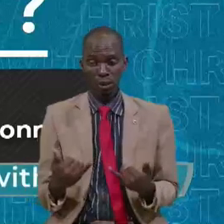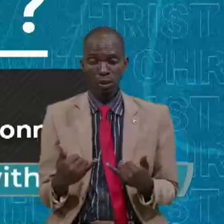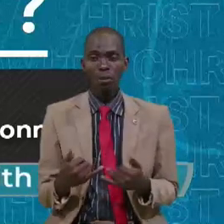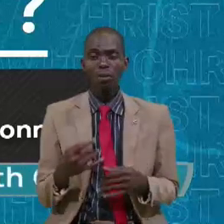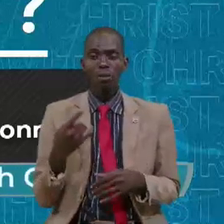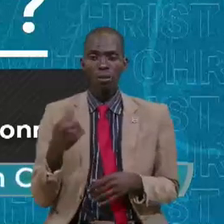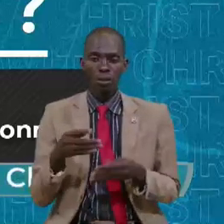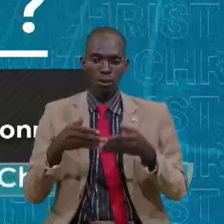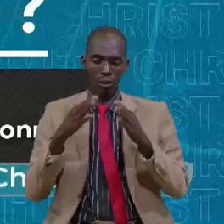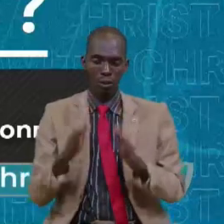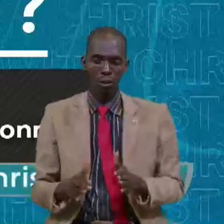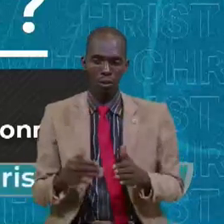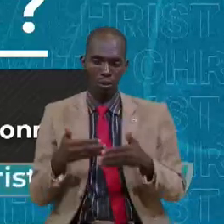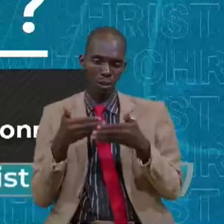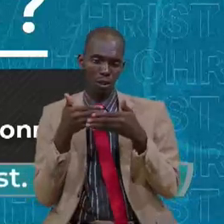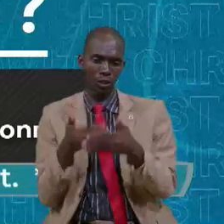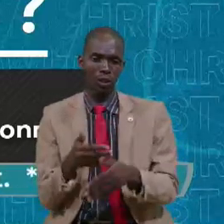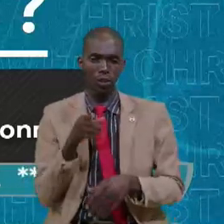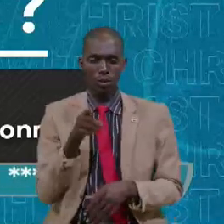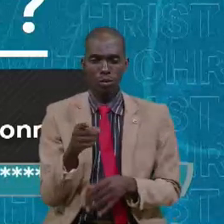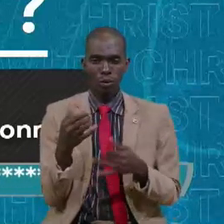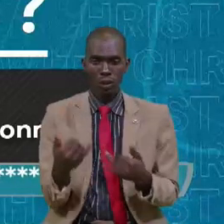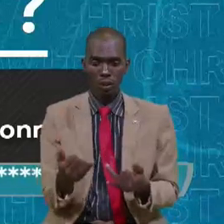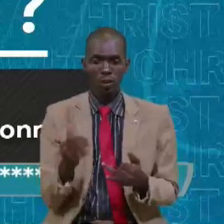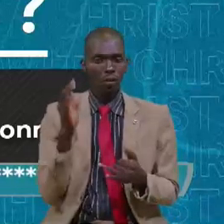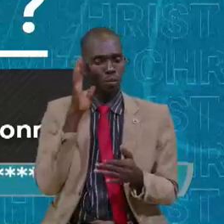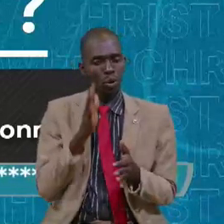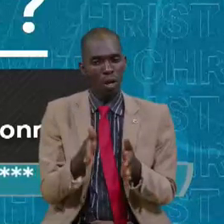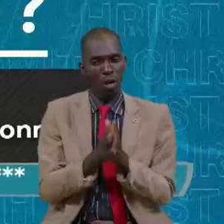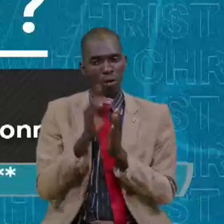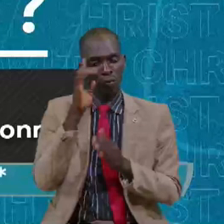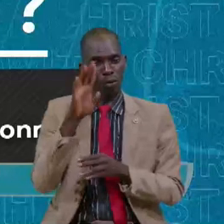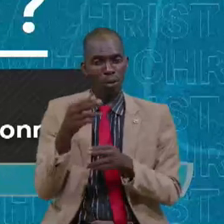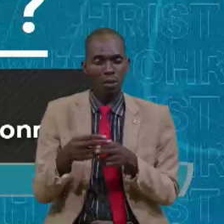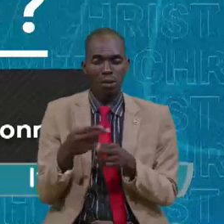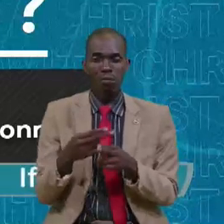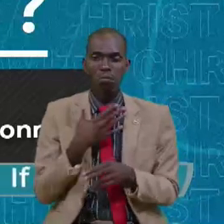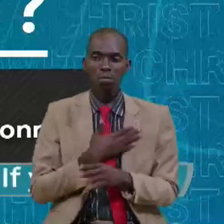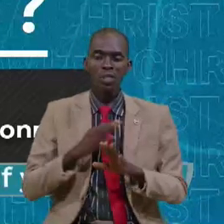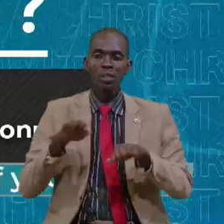vos informations détaillées. Les conseillers et les surveillants sont là et ils viendront vers vous.